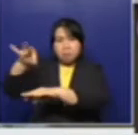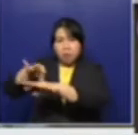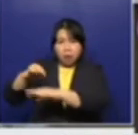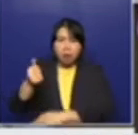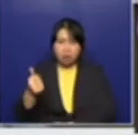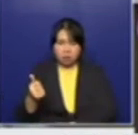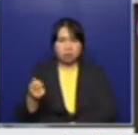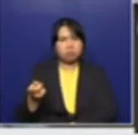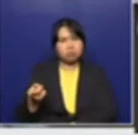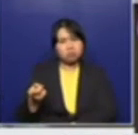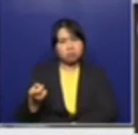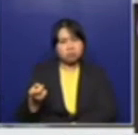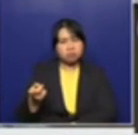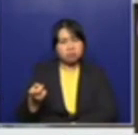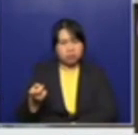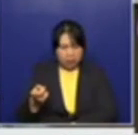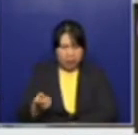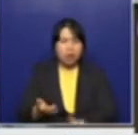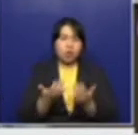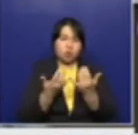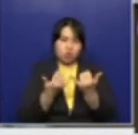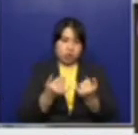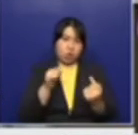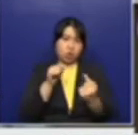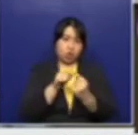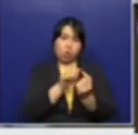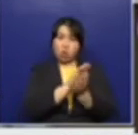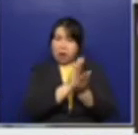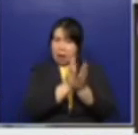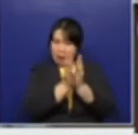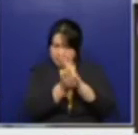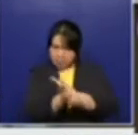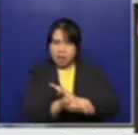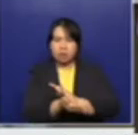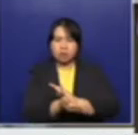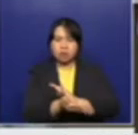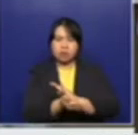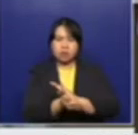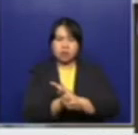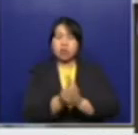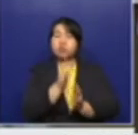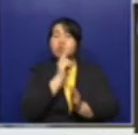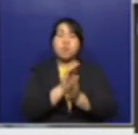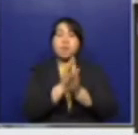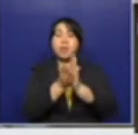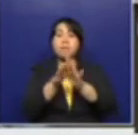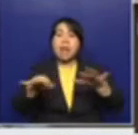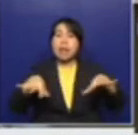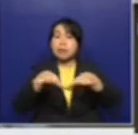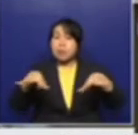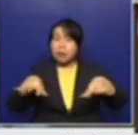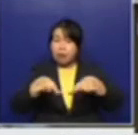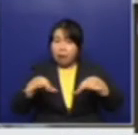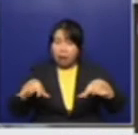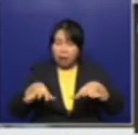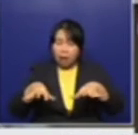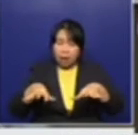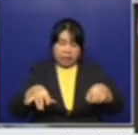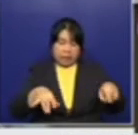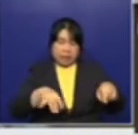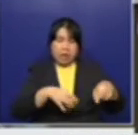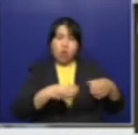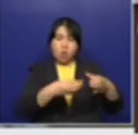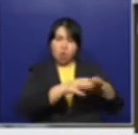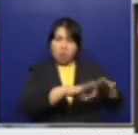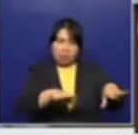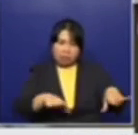ราะฉะนั้นการเปลี่ยนแปลงโดยวิถีทางปกติพี่น้องลูกหลานเยาวชนเข